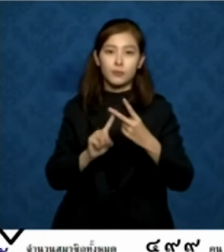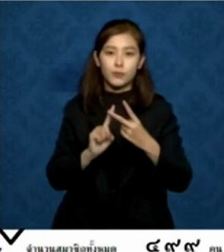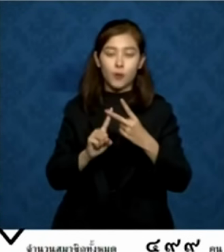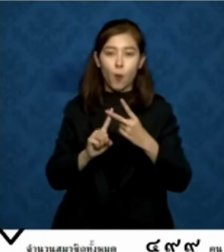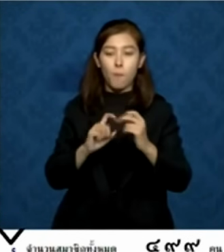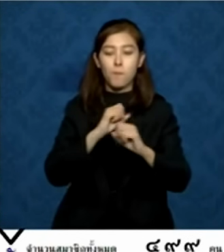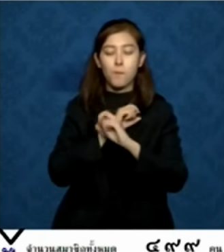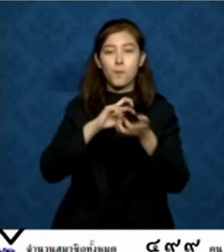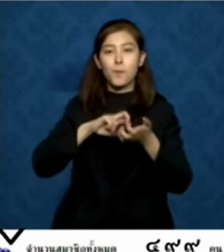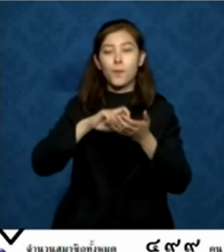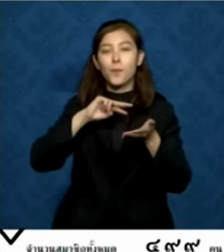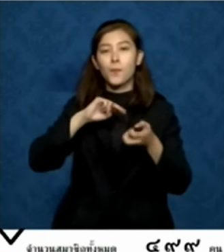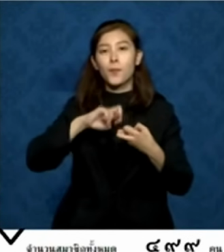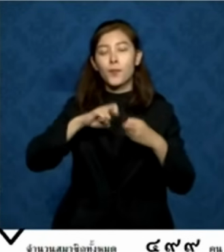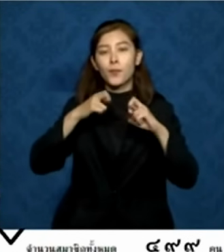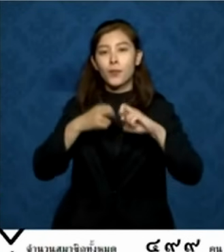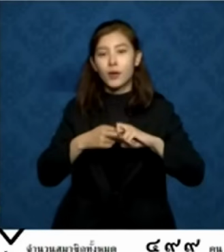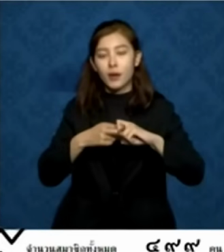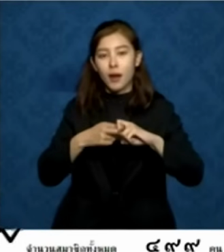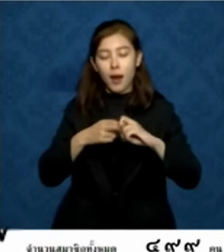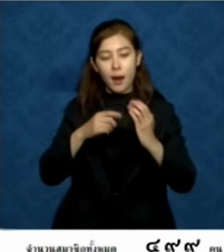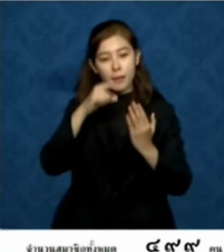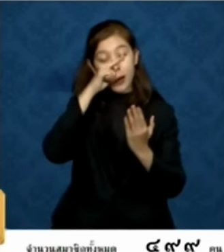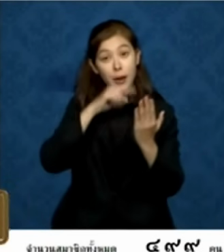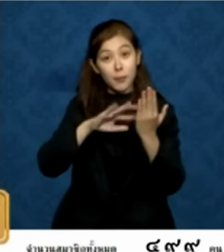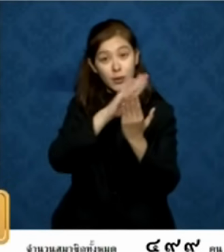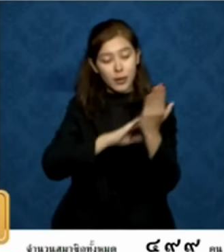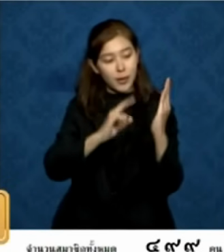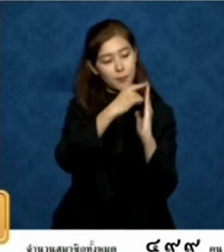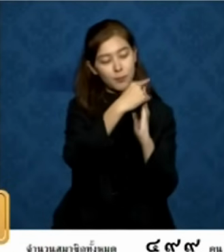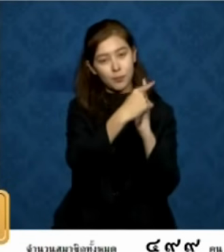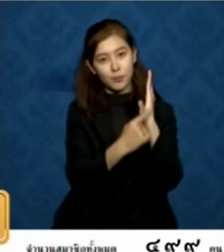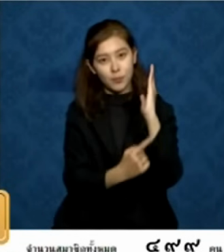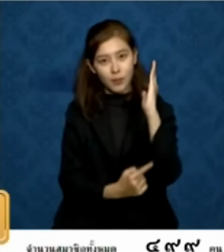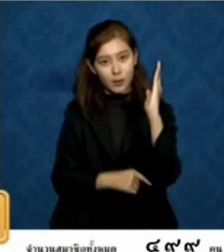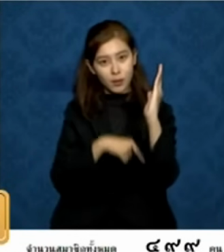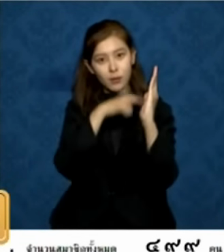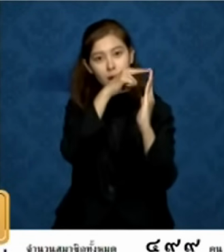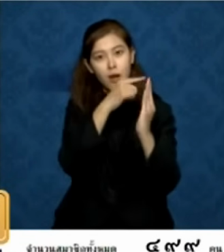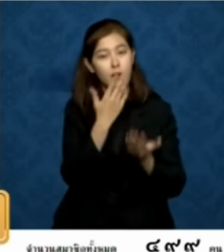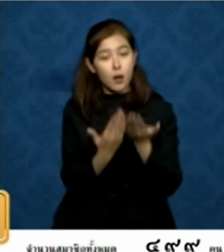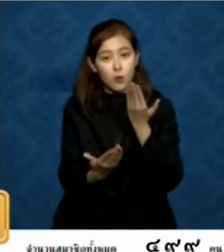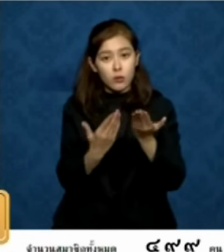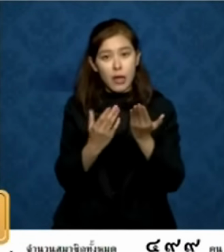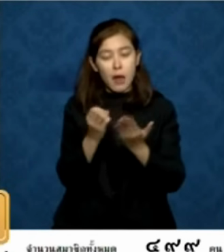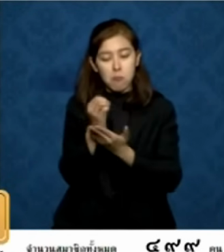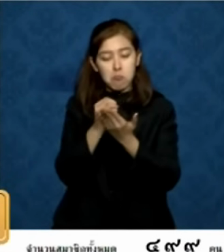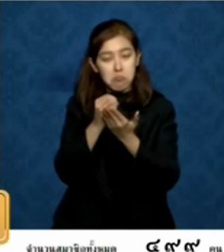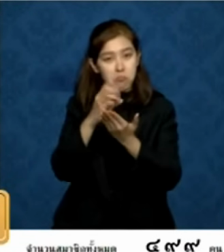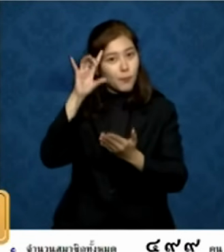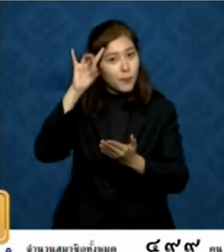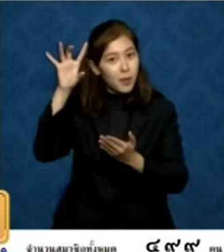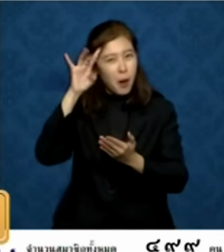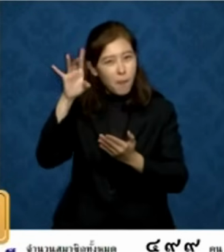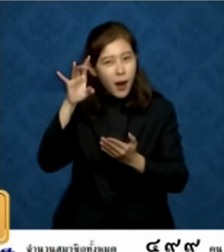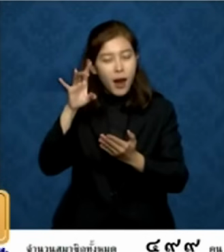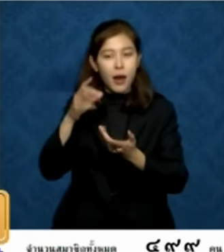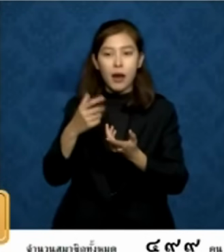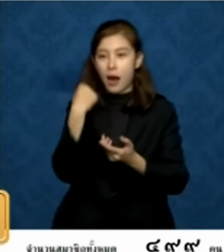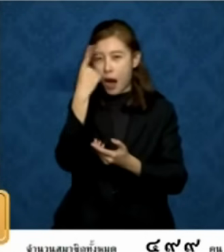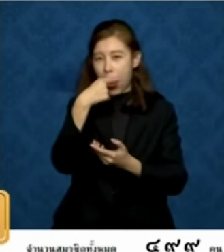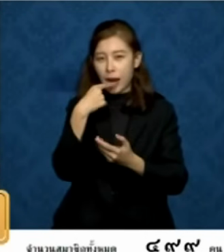มแดนไม่ให้สามารถเข้ามาแพร่กระจายได้ใช้มาตรการจับกุมและยึดทรัพย์ผู้ผลิตผู้